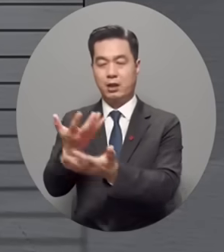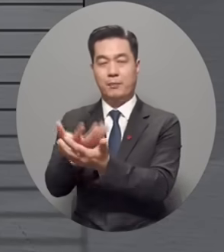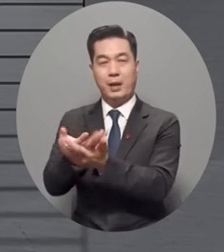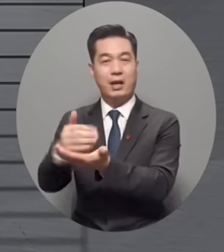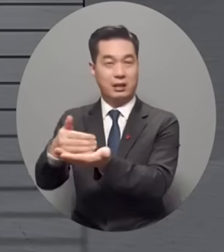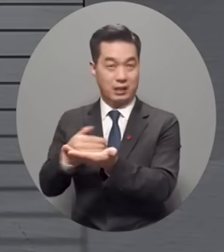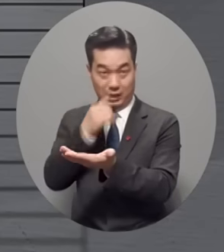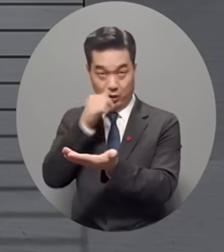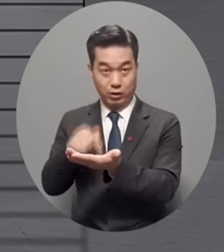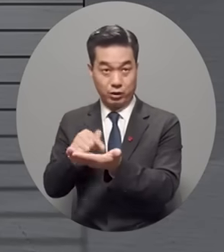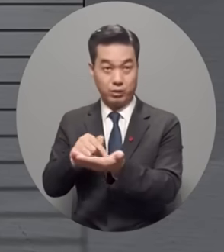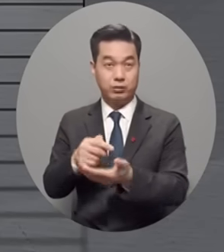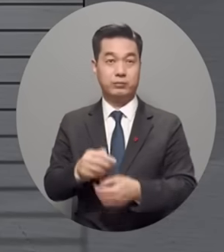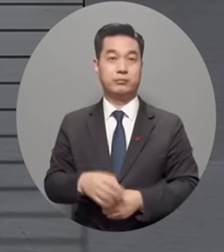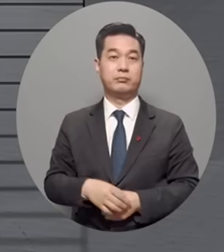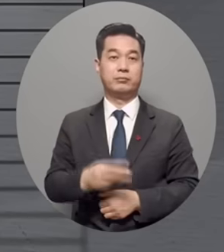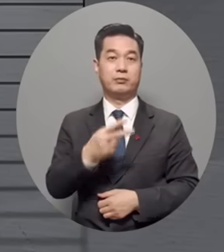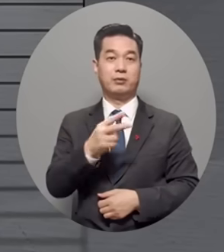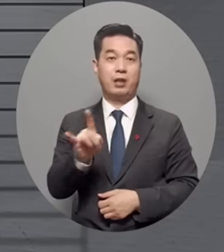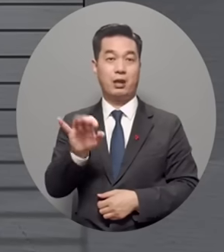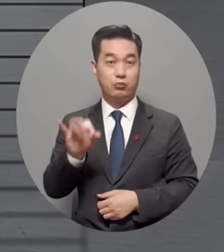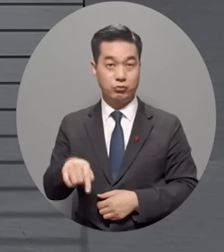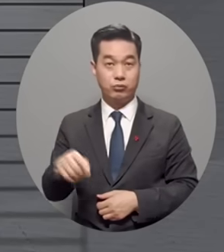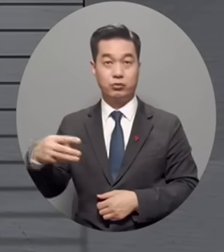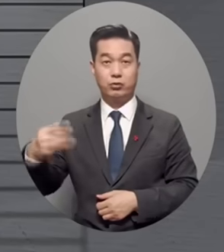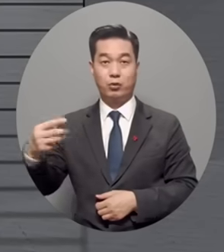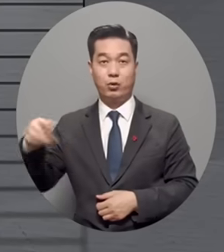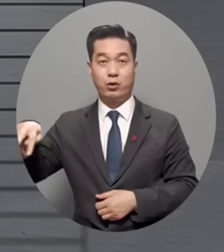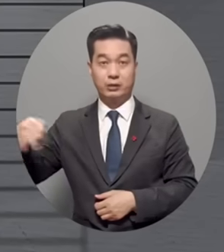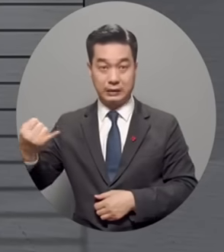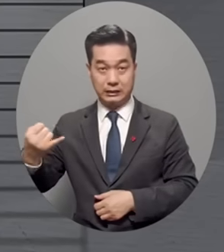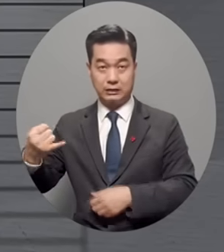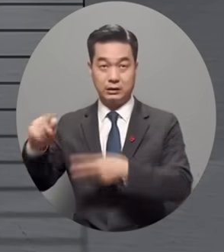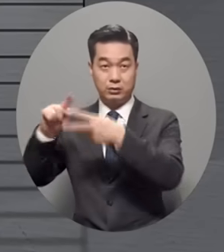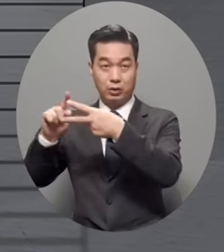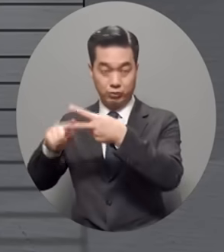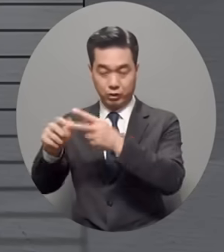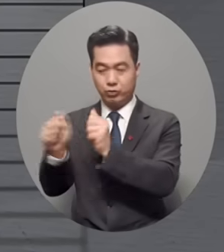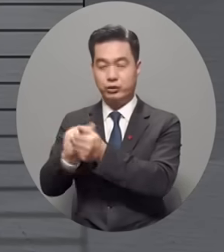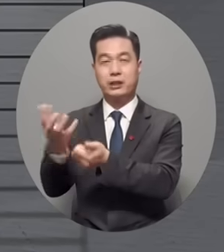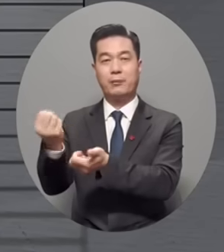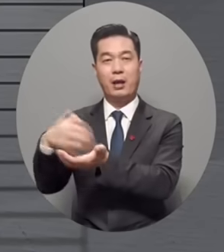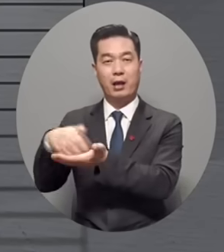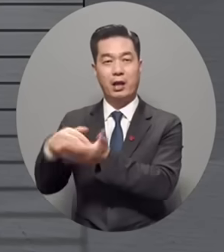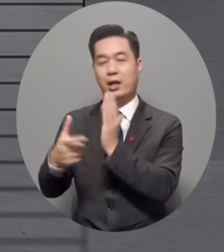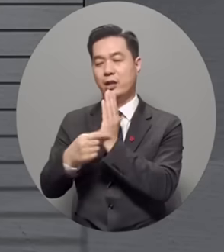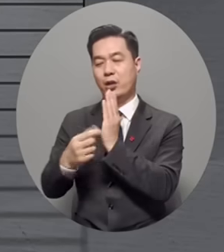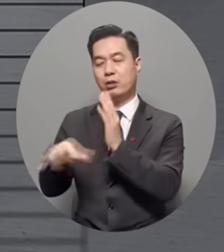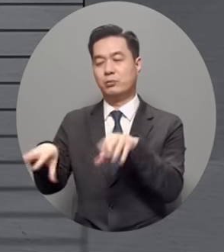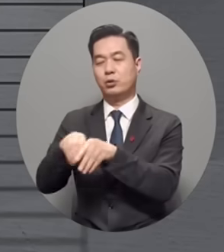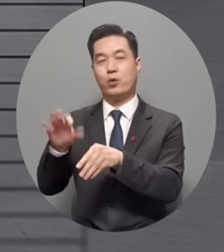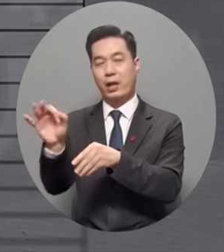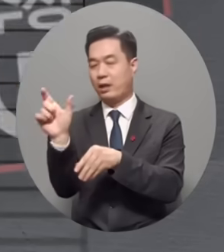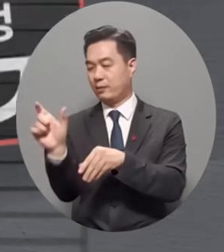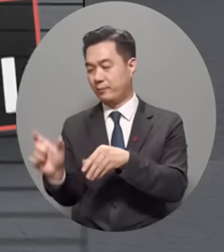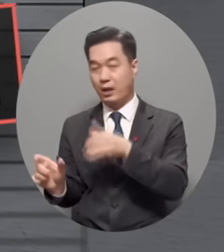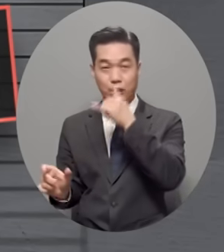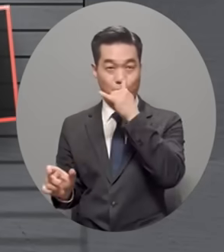여사의 대우증권과 토로스 투자증권에 계좌 인출 내역과 주식 수량, 현금으로 나타낸 총액 등이 정리돼